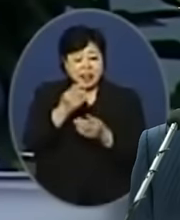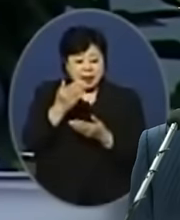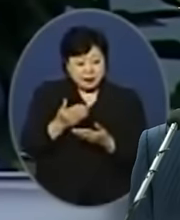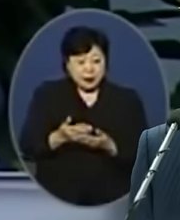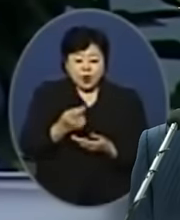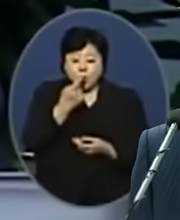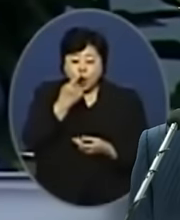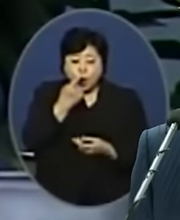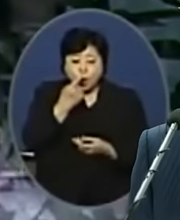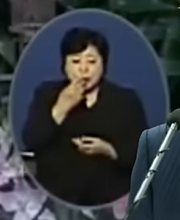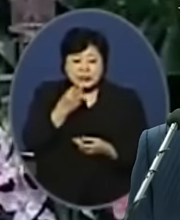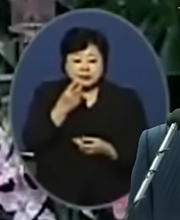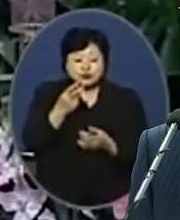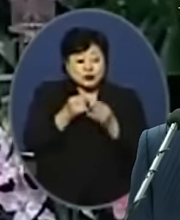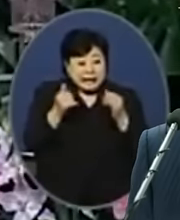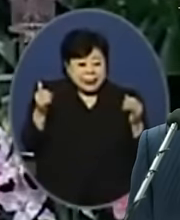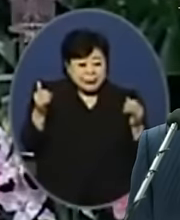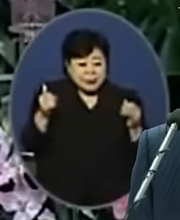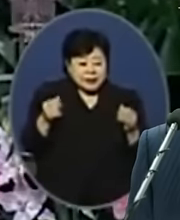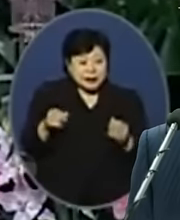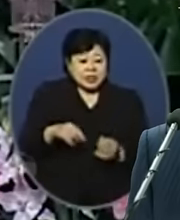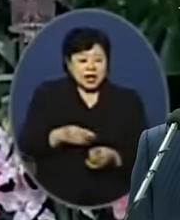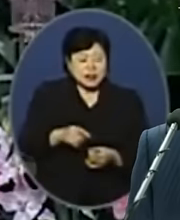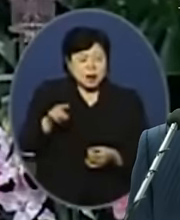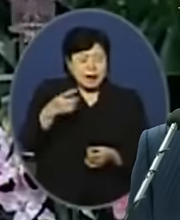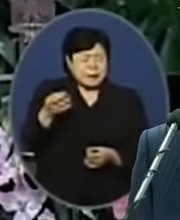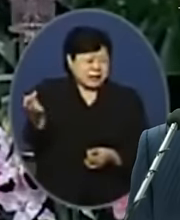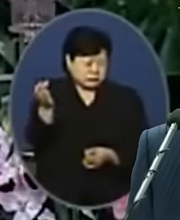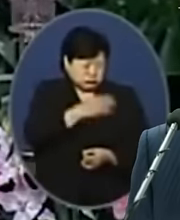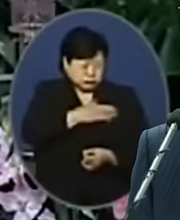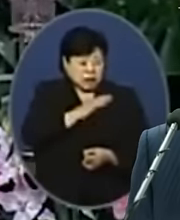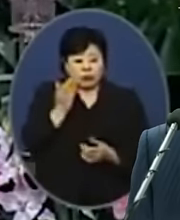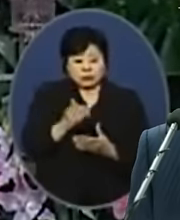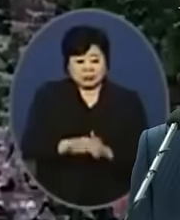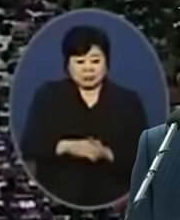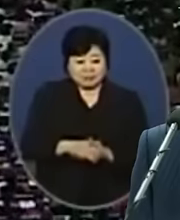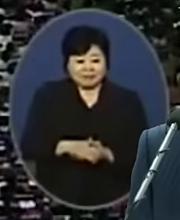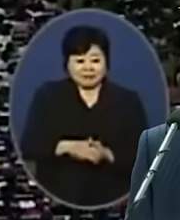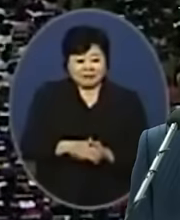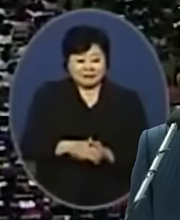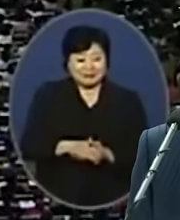그 회사에서 32명이나 되는 사람이 백만장자가 되어서 나갔다는 것입니다.